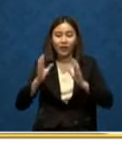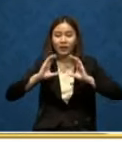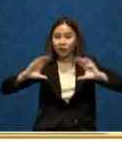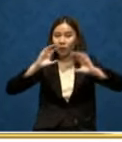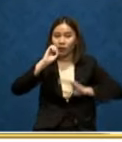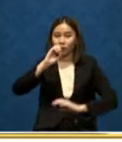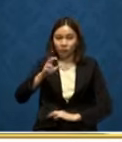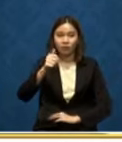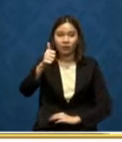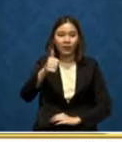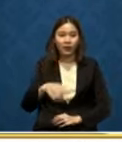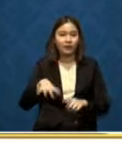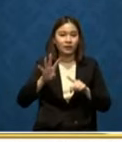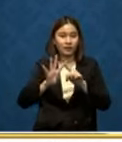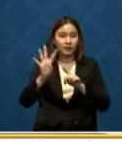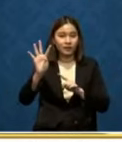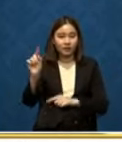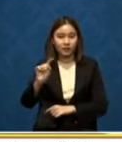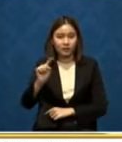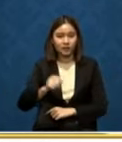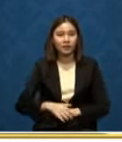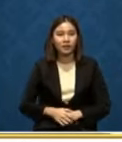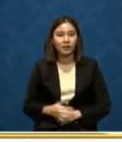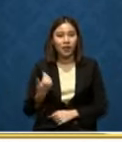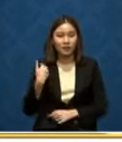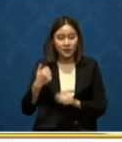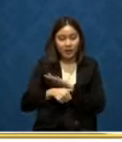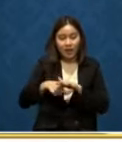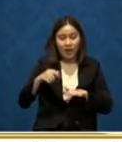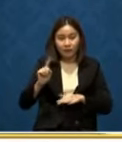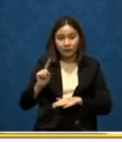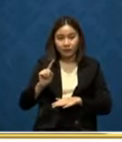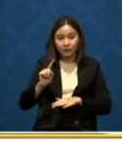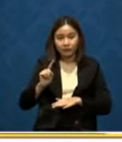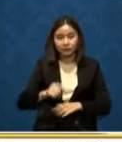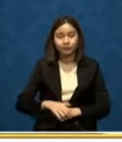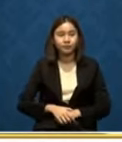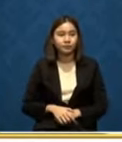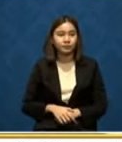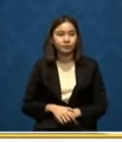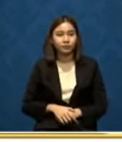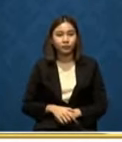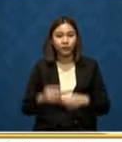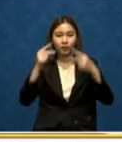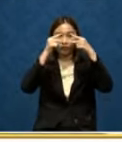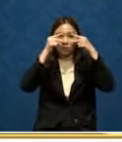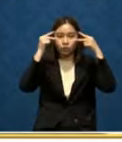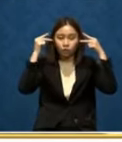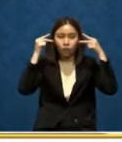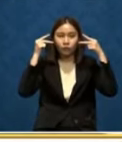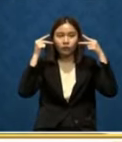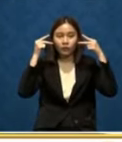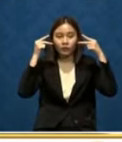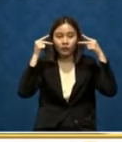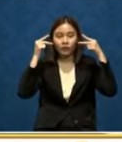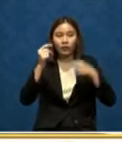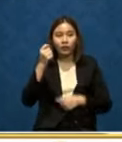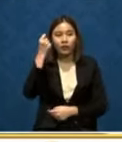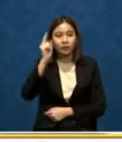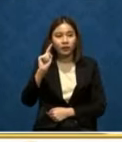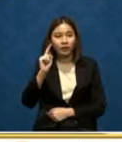ประการที่ 4ครับมีการแอบอ้างจากมิจฉาชีพให้เข้าใจว่าสามารถ